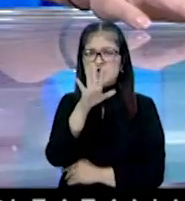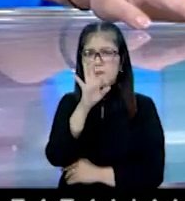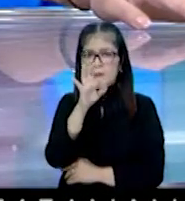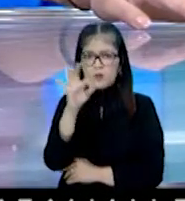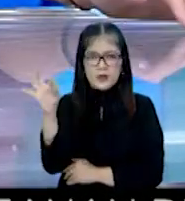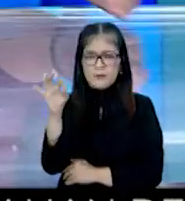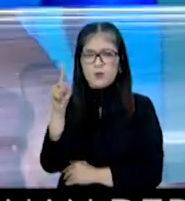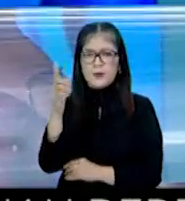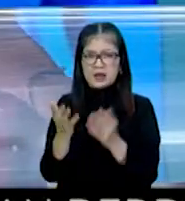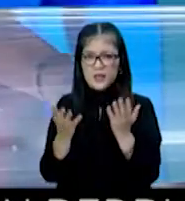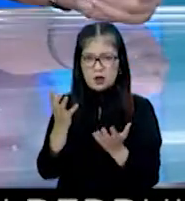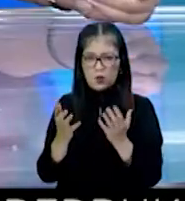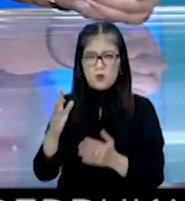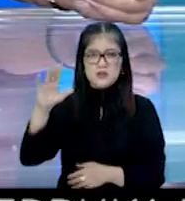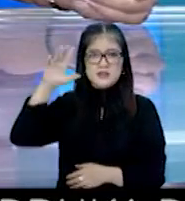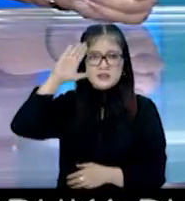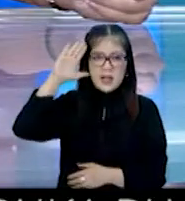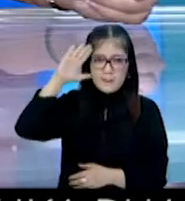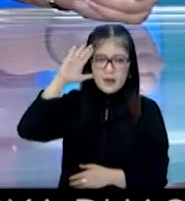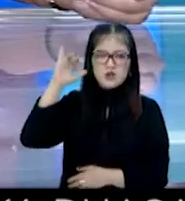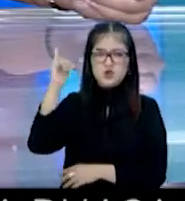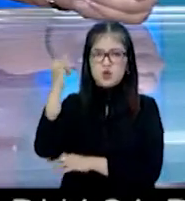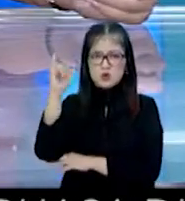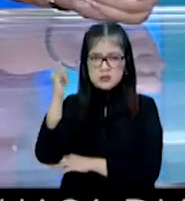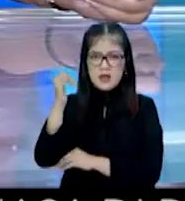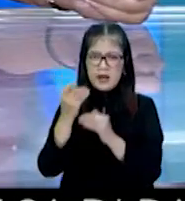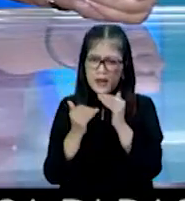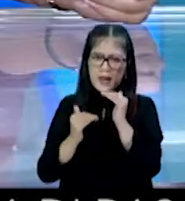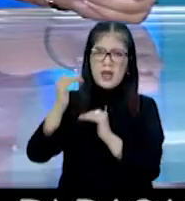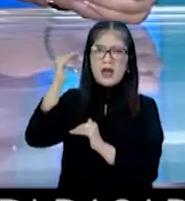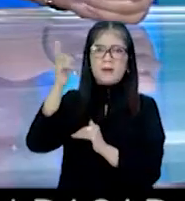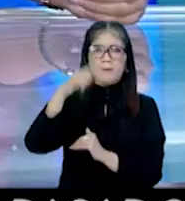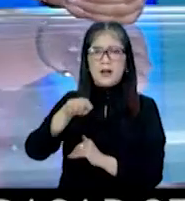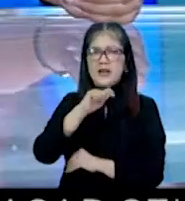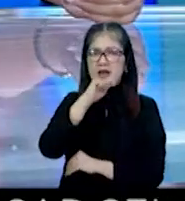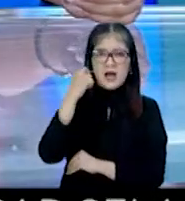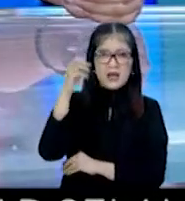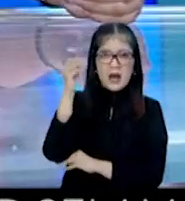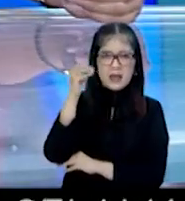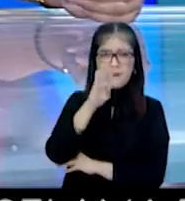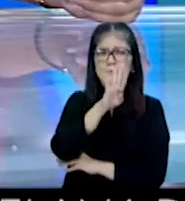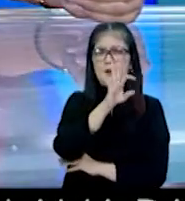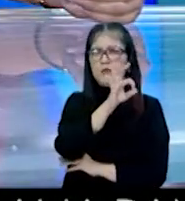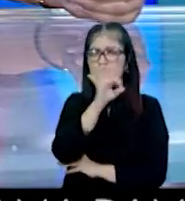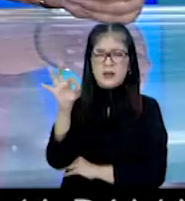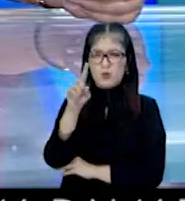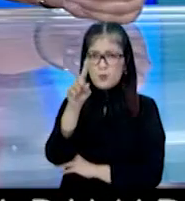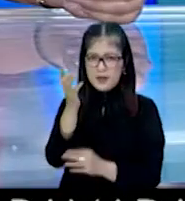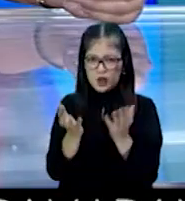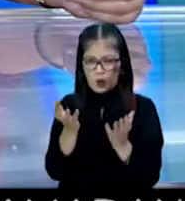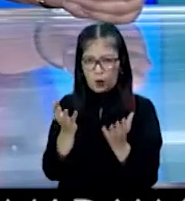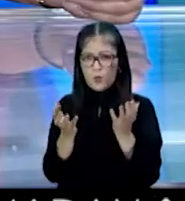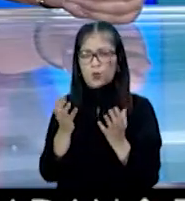per kilogramnya. Sementara di Sleman, Yogyakarta, kenaikan harga tertinggi terjadi pada daging ayam yang mencapai Rp40.000 per